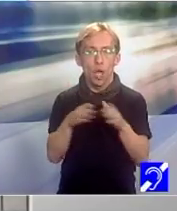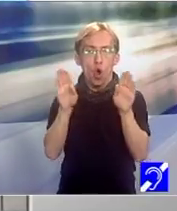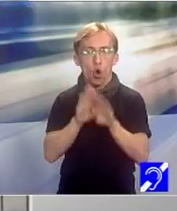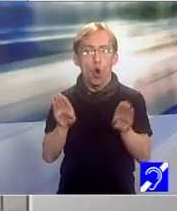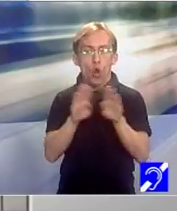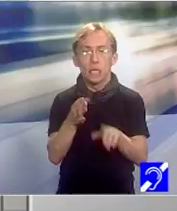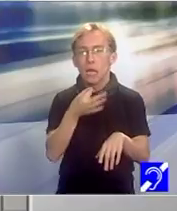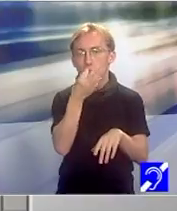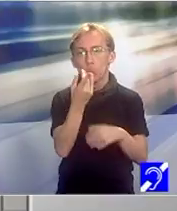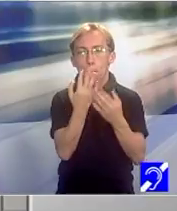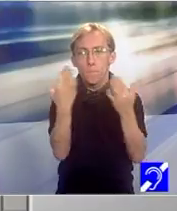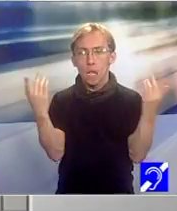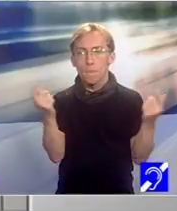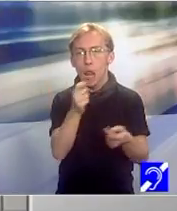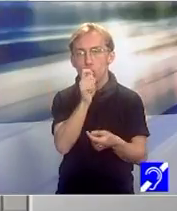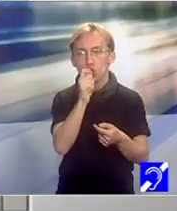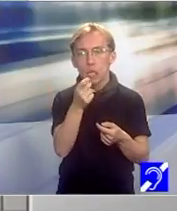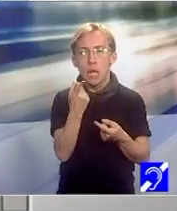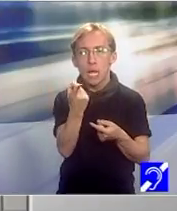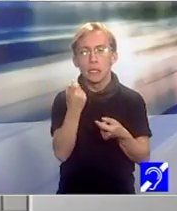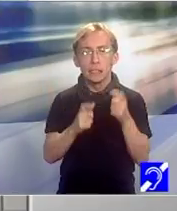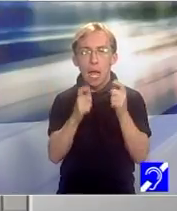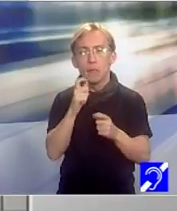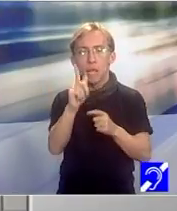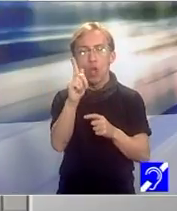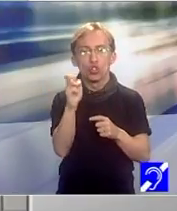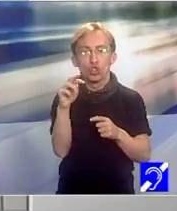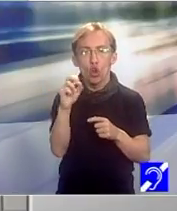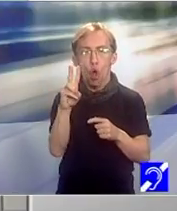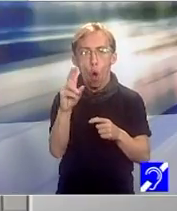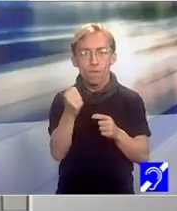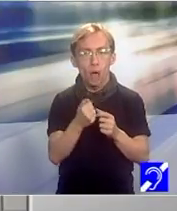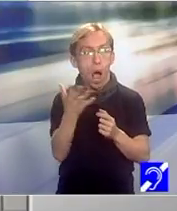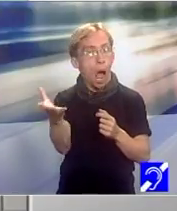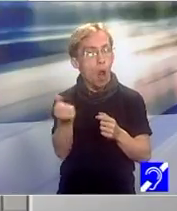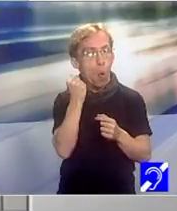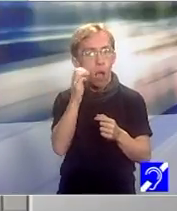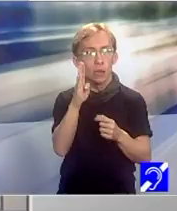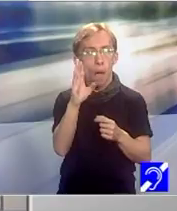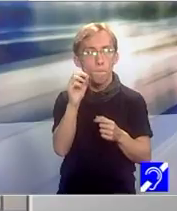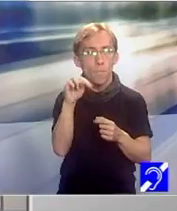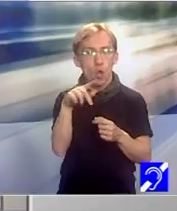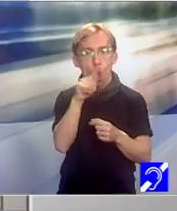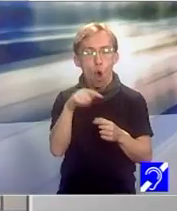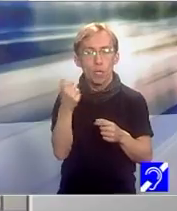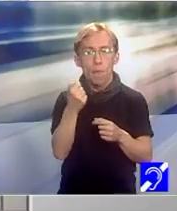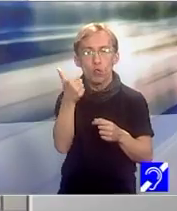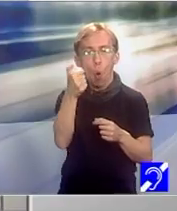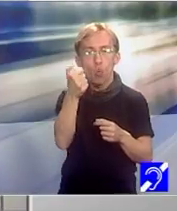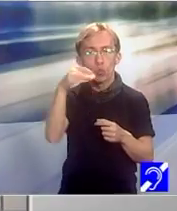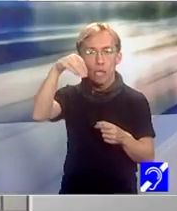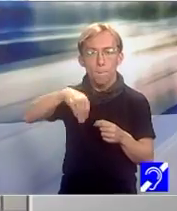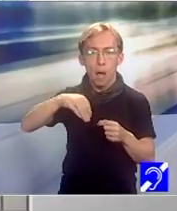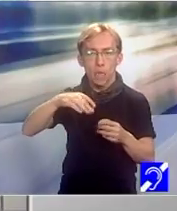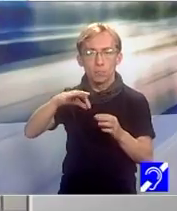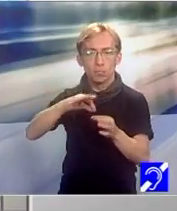primele rezultate care vin de la Genova. Vreau să vă spun că Nagy Ciobo a luat bronz la proba de 100 de metri, în timp ce Florin Crăciun a cucerit